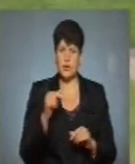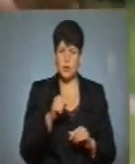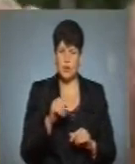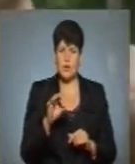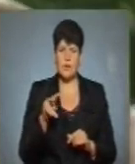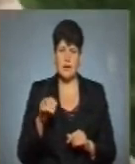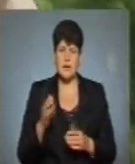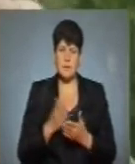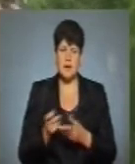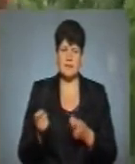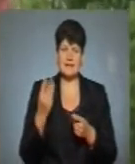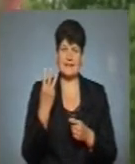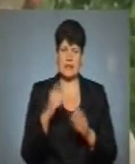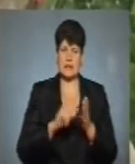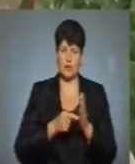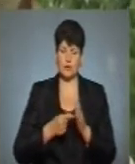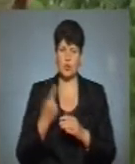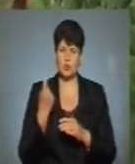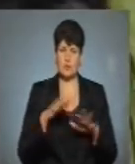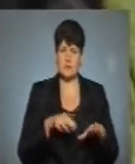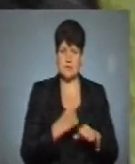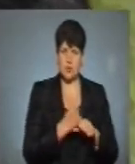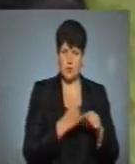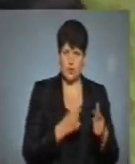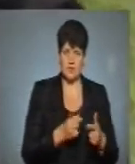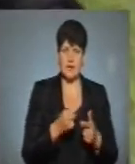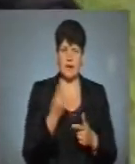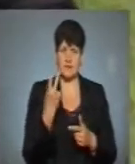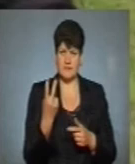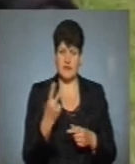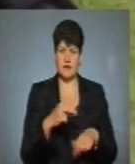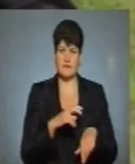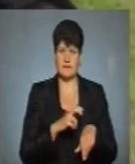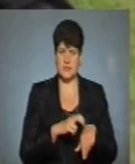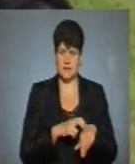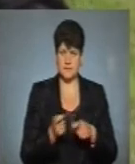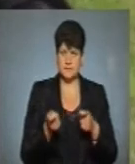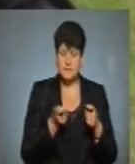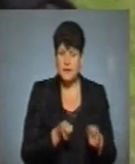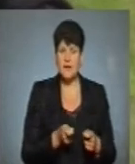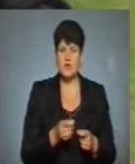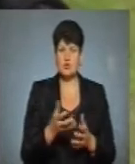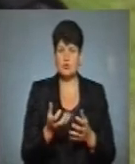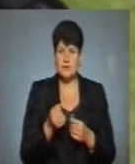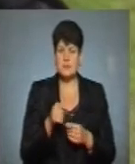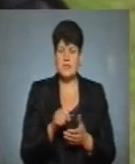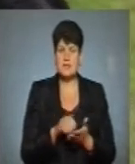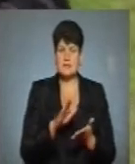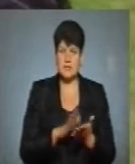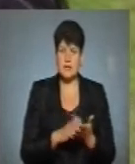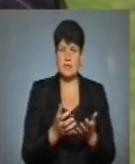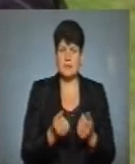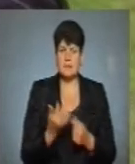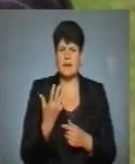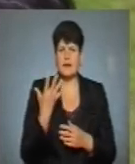має принести 3 довідки. Одну з місця роботи та 2 від лікаря. Жінка каже, щоб отримати їх, записалась на прийом за